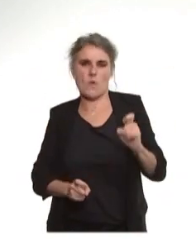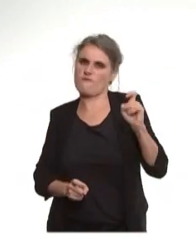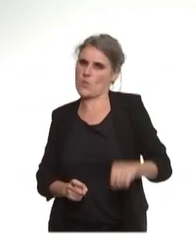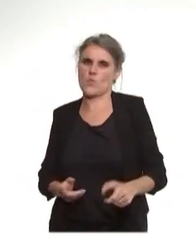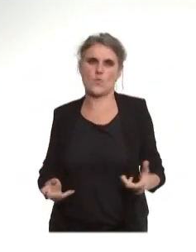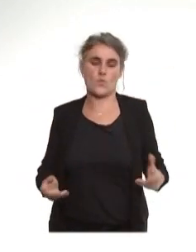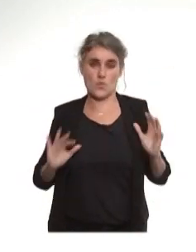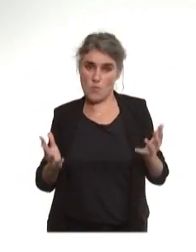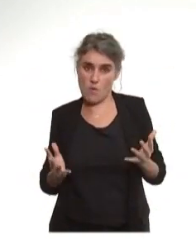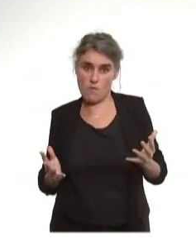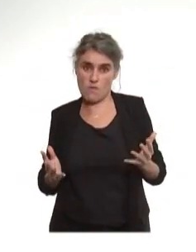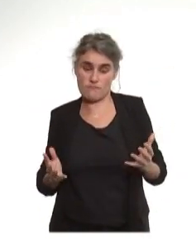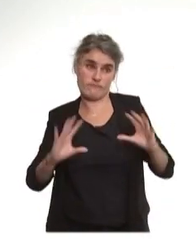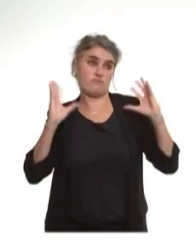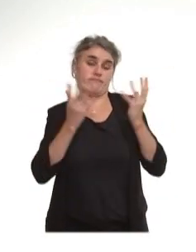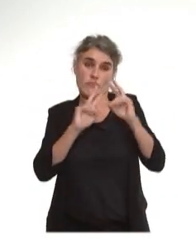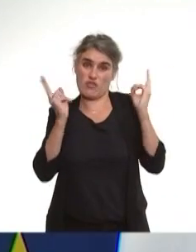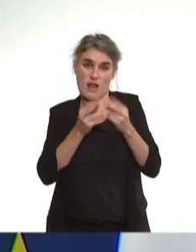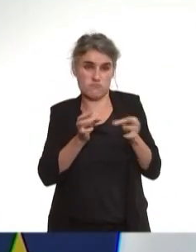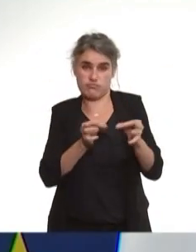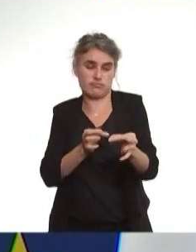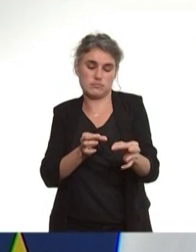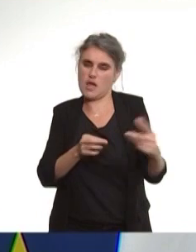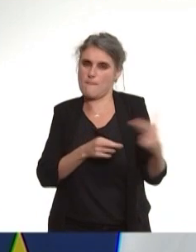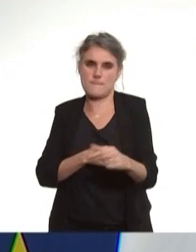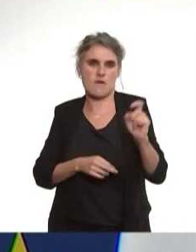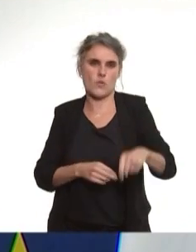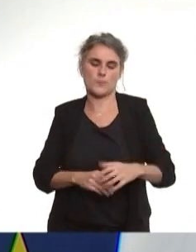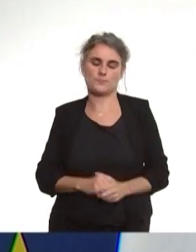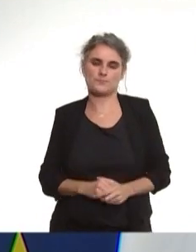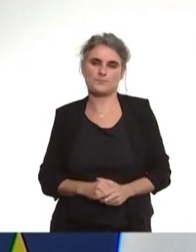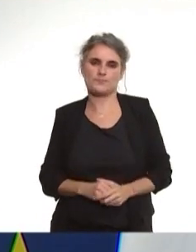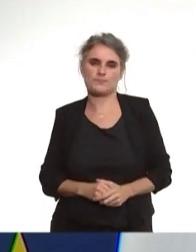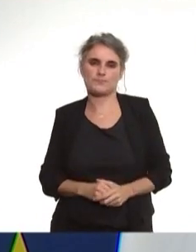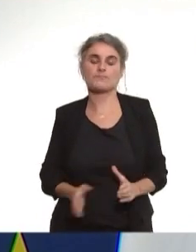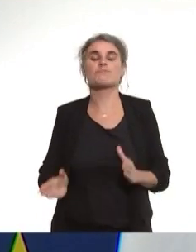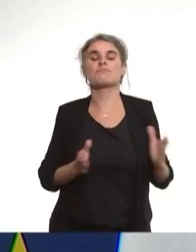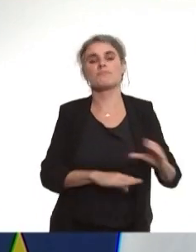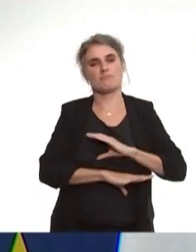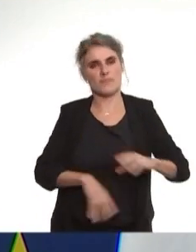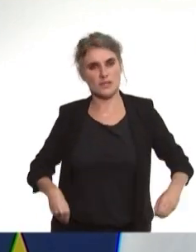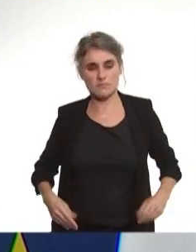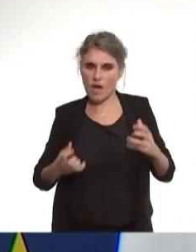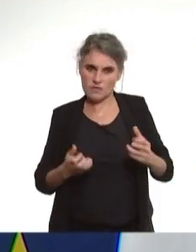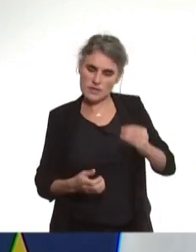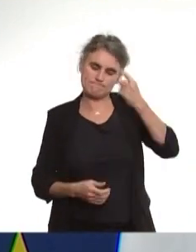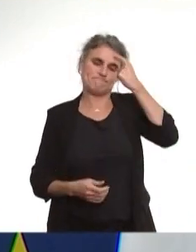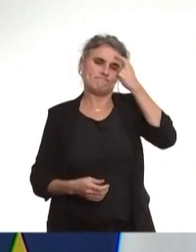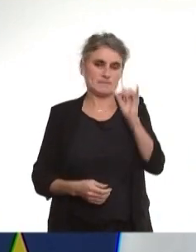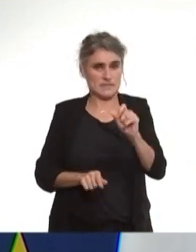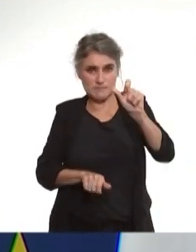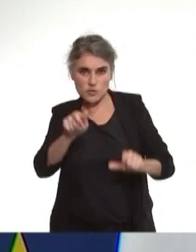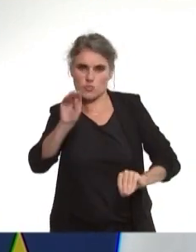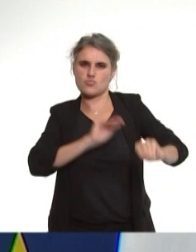possible de malades qui se contaminent et enfin mon dernier message sera pour les soignants de notre pays qui sans relâche mois après mois